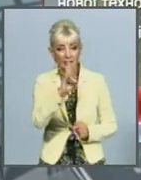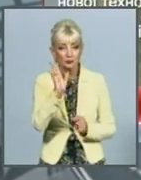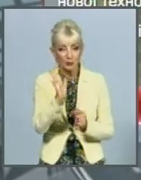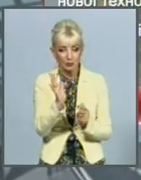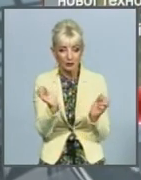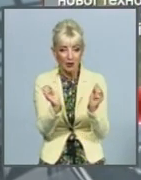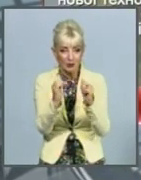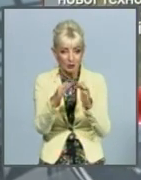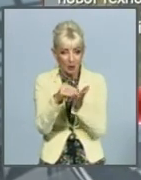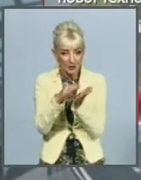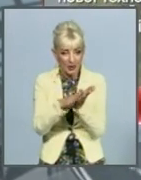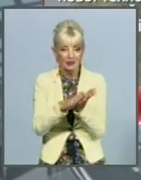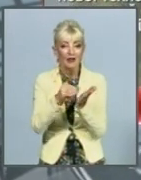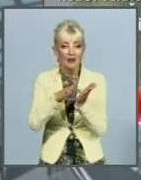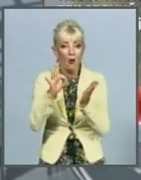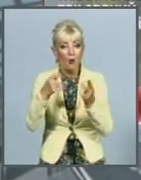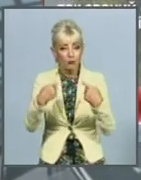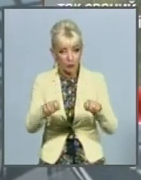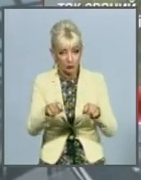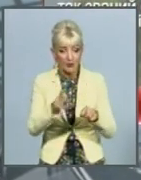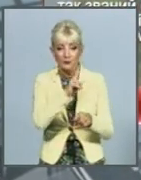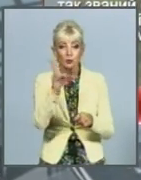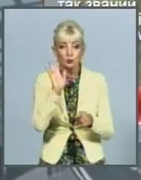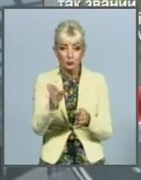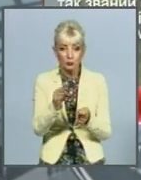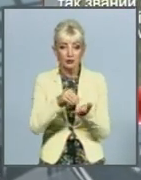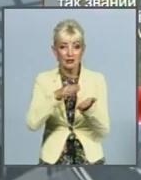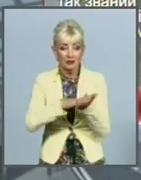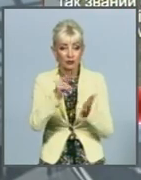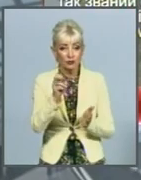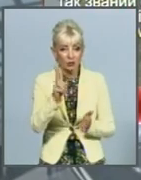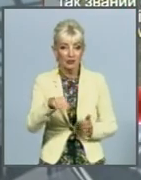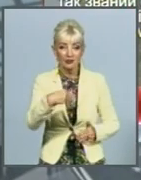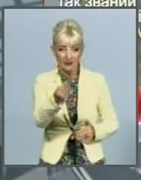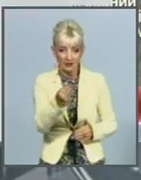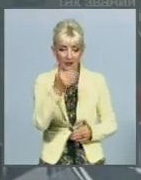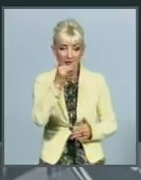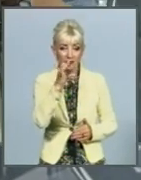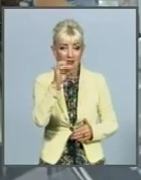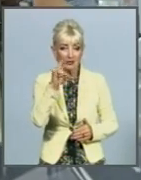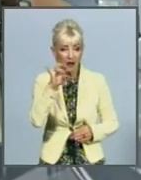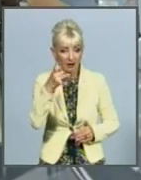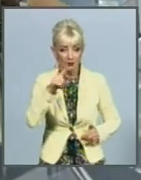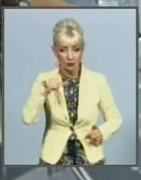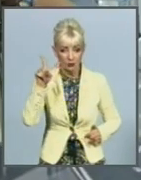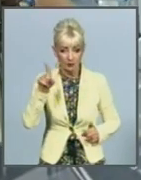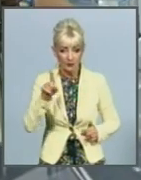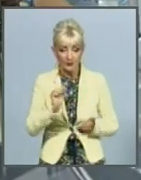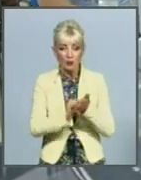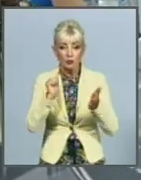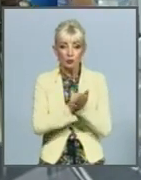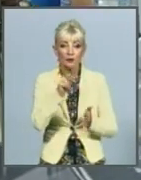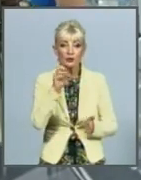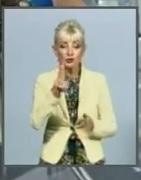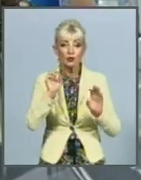дані про продаж і фіскалізувати. Тобто буде реєструвати чеки і надавати їм фіскальні номери. Друкувати чек